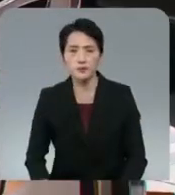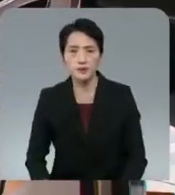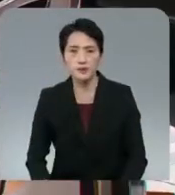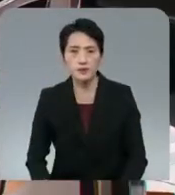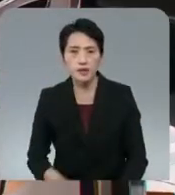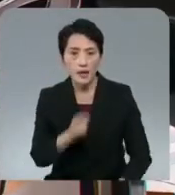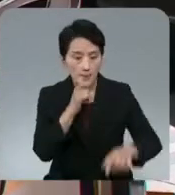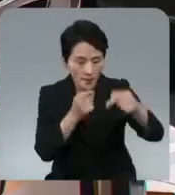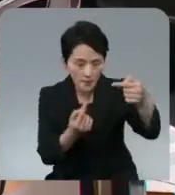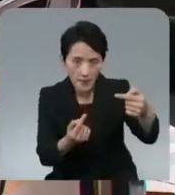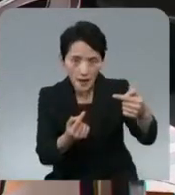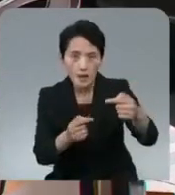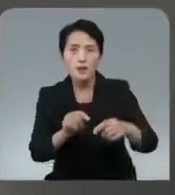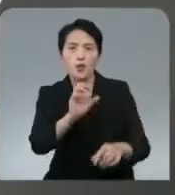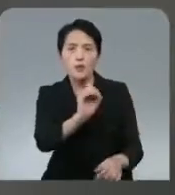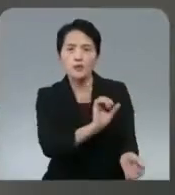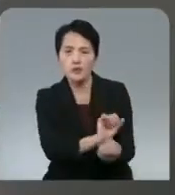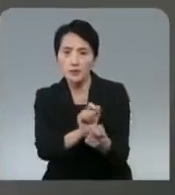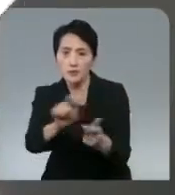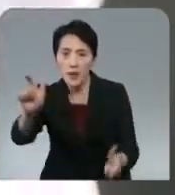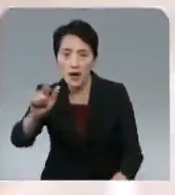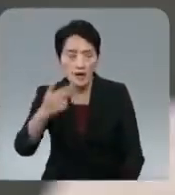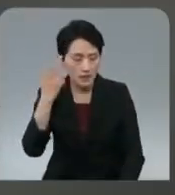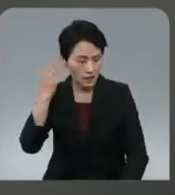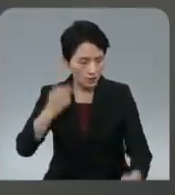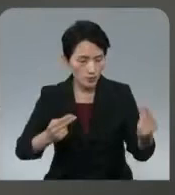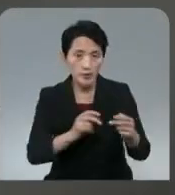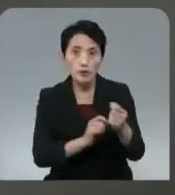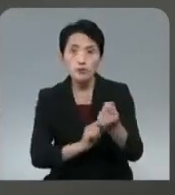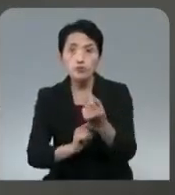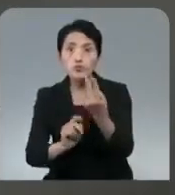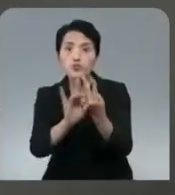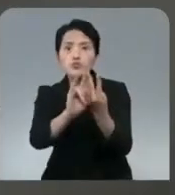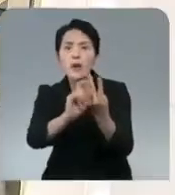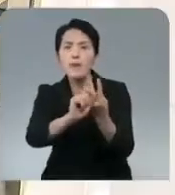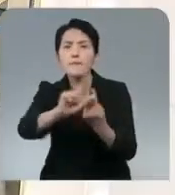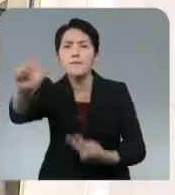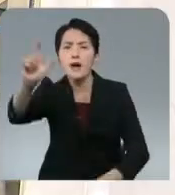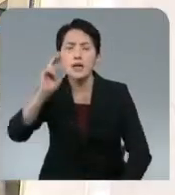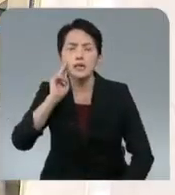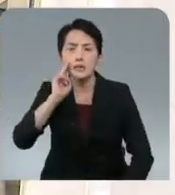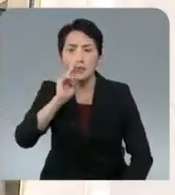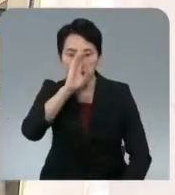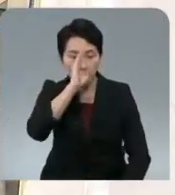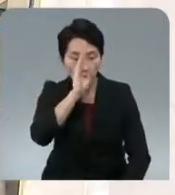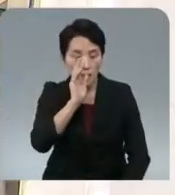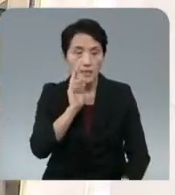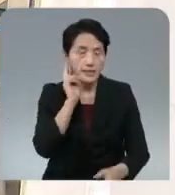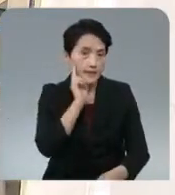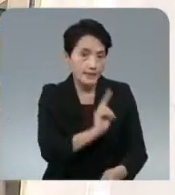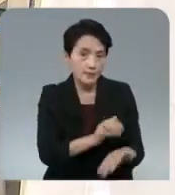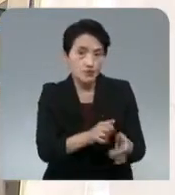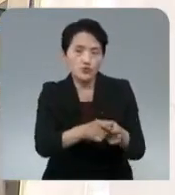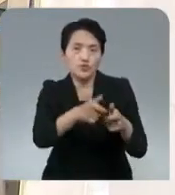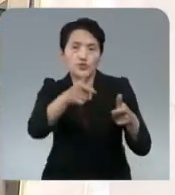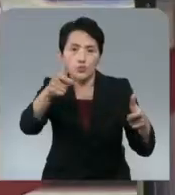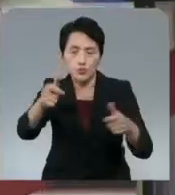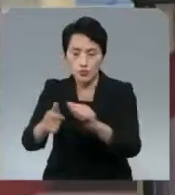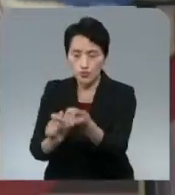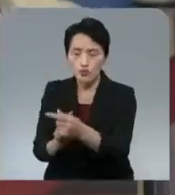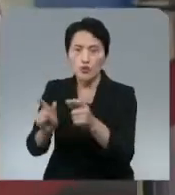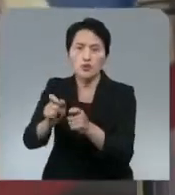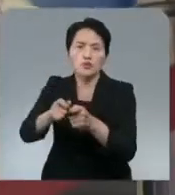感染対策をめぐって最終調整を行っています中央防疫対策本部の本部長を